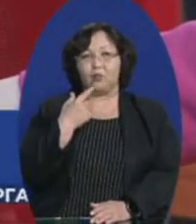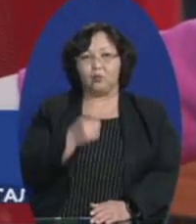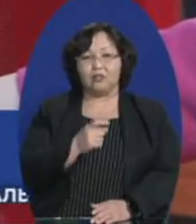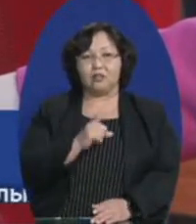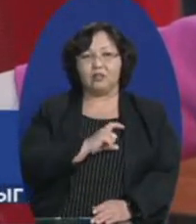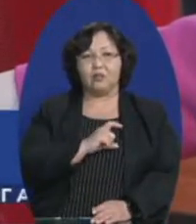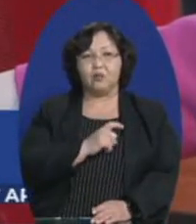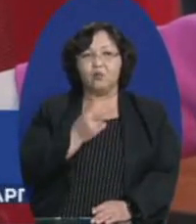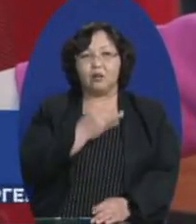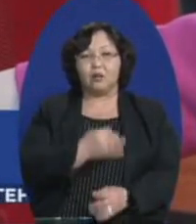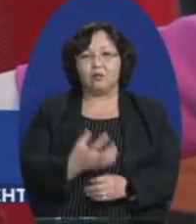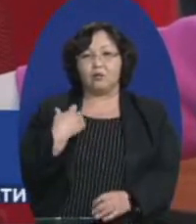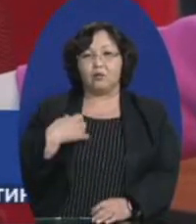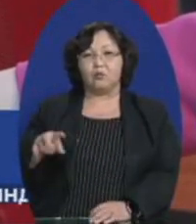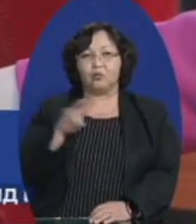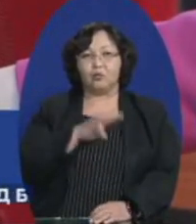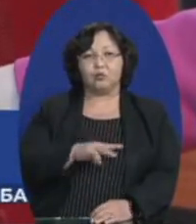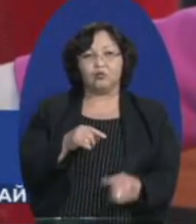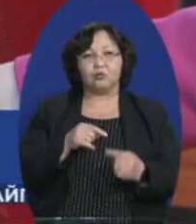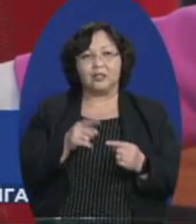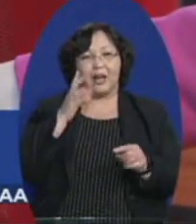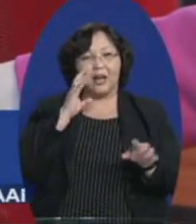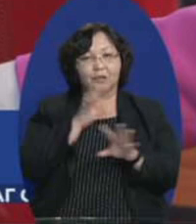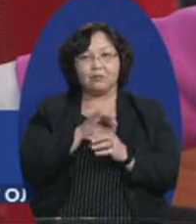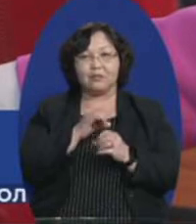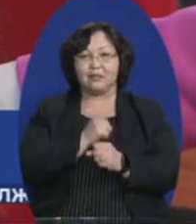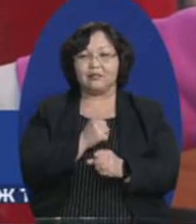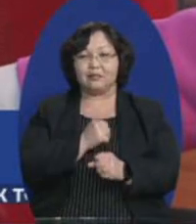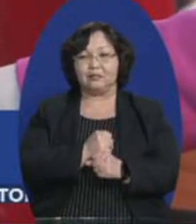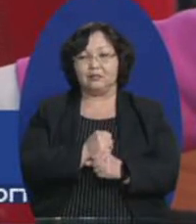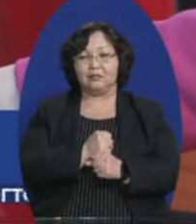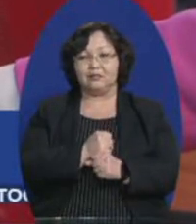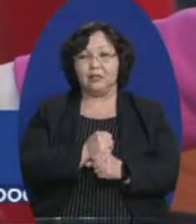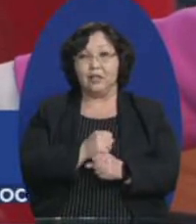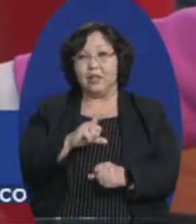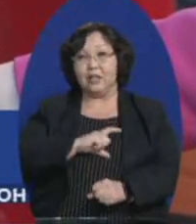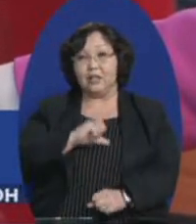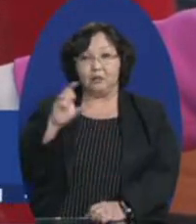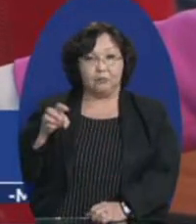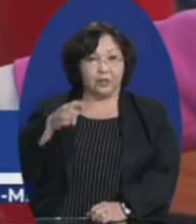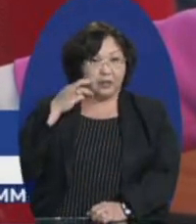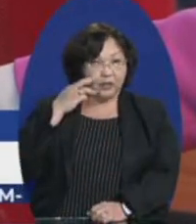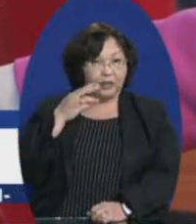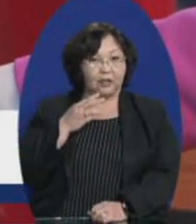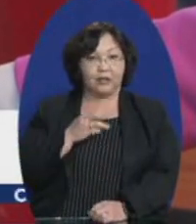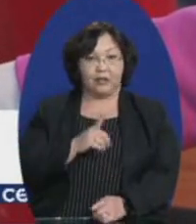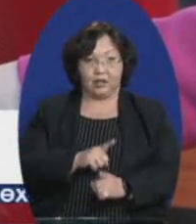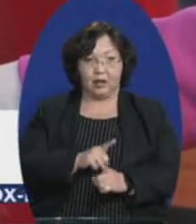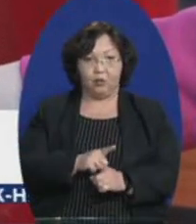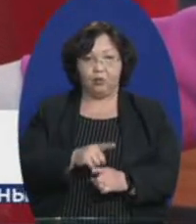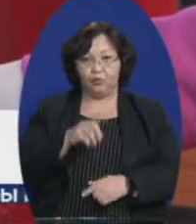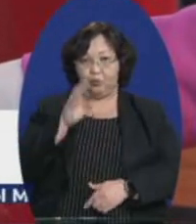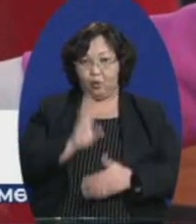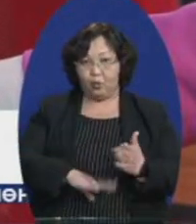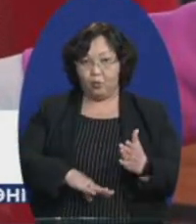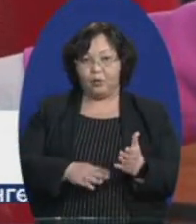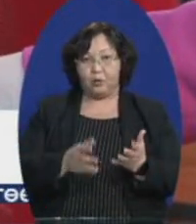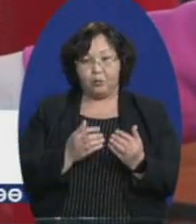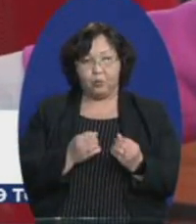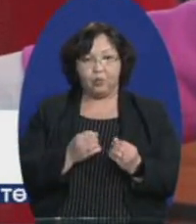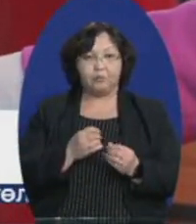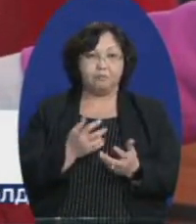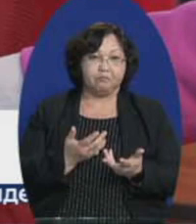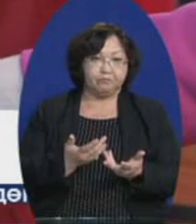нутаг зөрчсөн буюу ийм юм дээр тавьдаг арга хэмжээний тал дээр бас эрх мэдлийн хэмжээний юм торгуул ногдуулдаг эрх хэмжээ